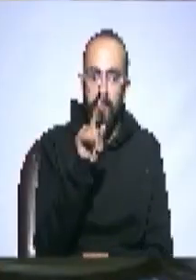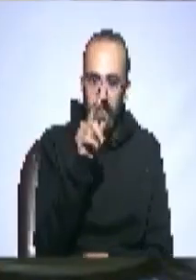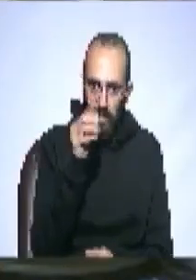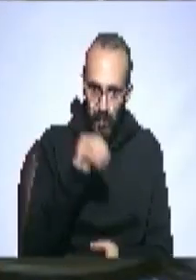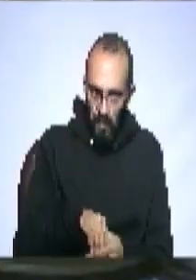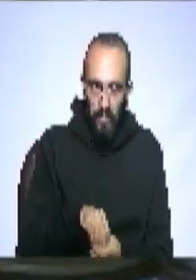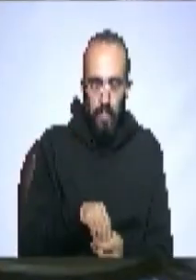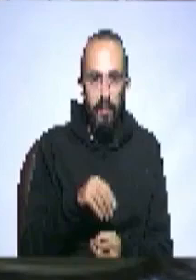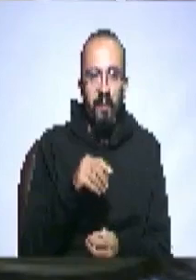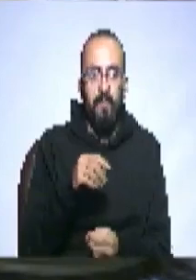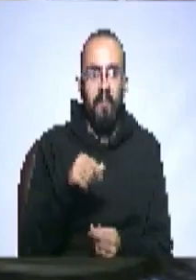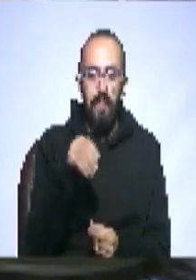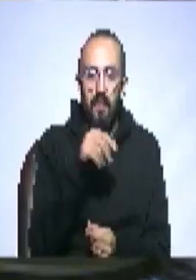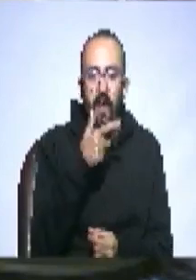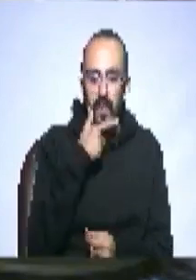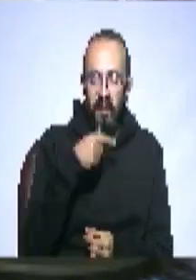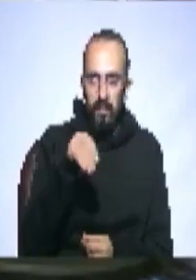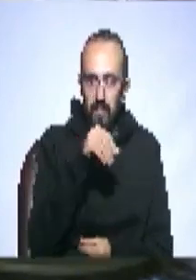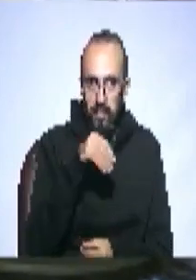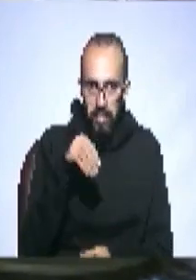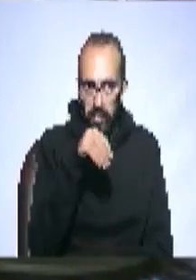هند مبشور كده،